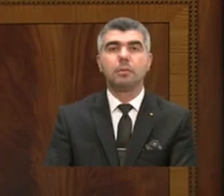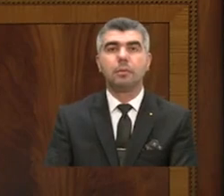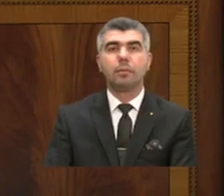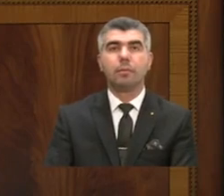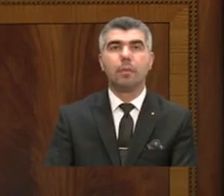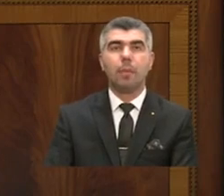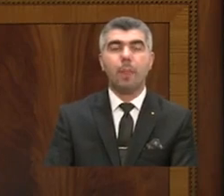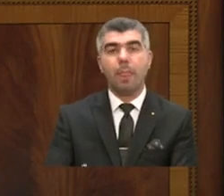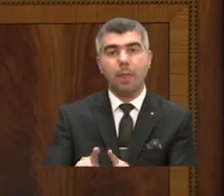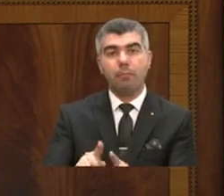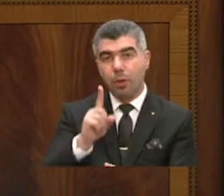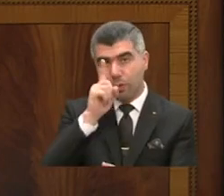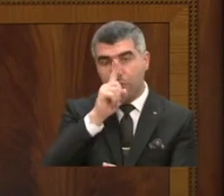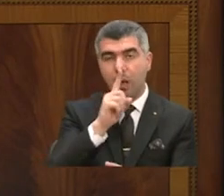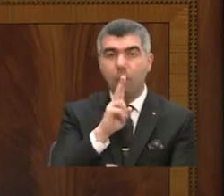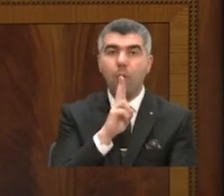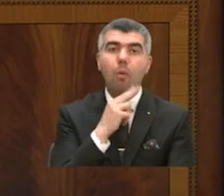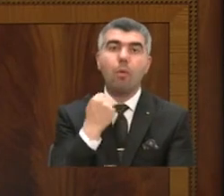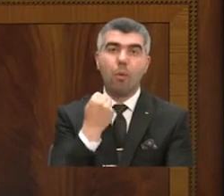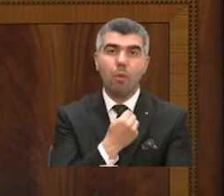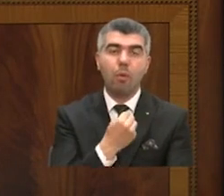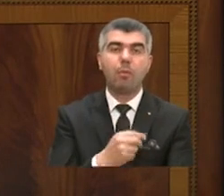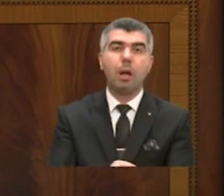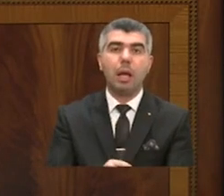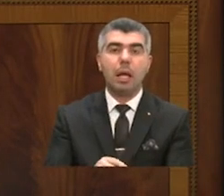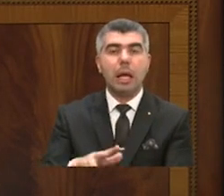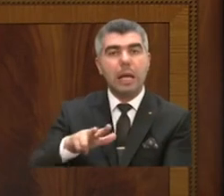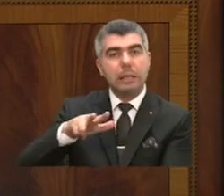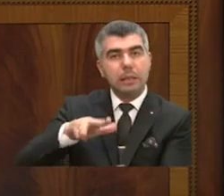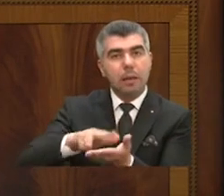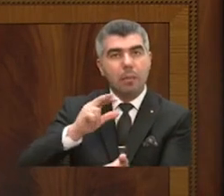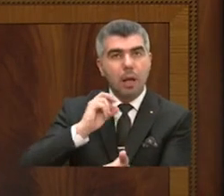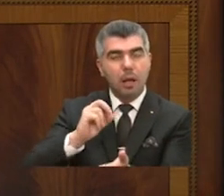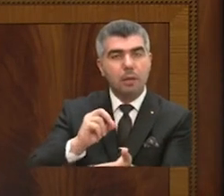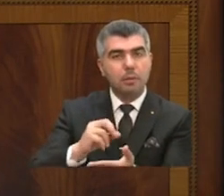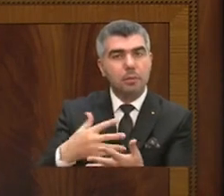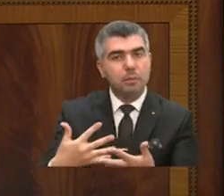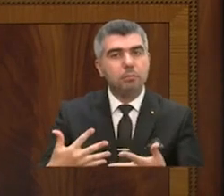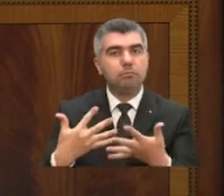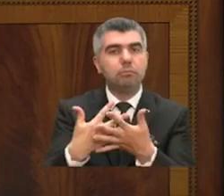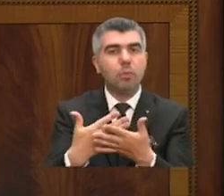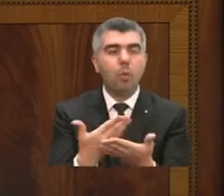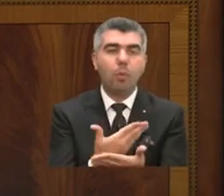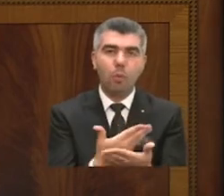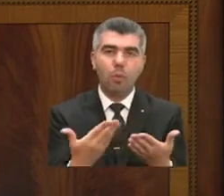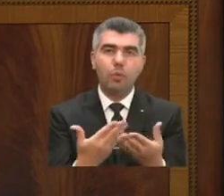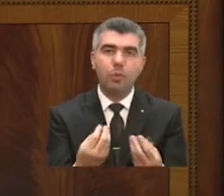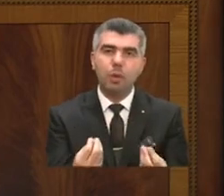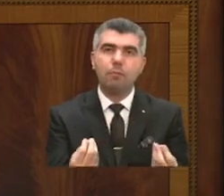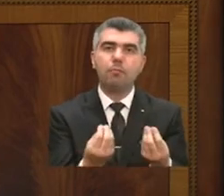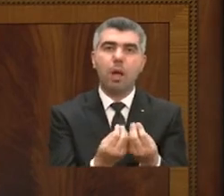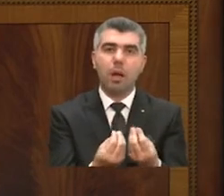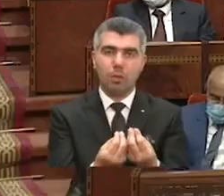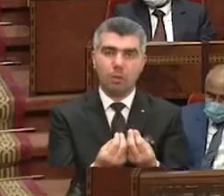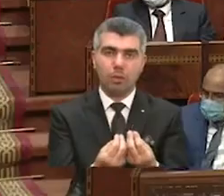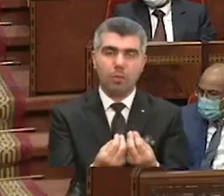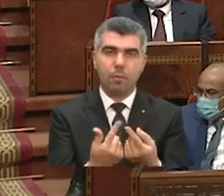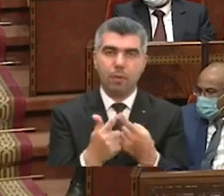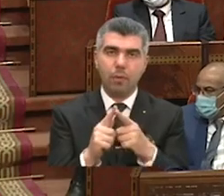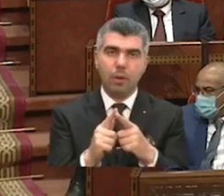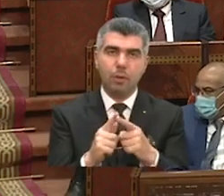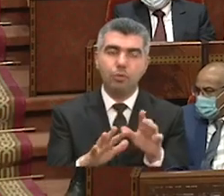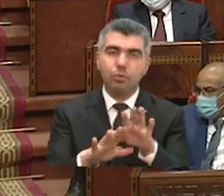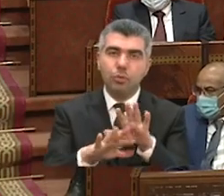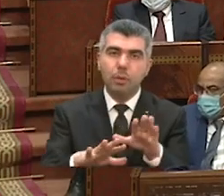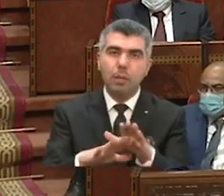أننا سنحرص في الحكومة على اعتماد مقاربة تشاركية واسعة مع مختلف الفرقاء الاجتماعيين قبل